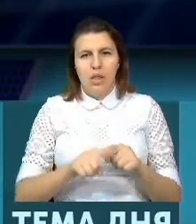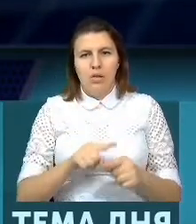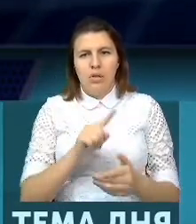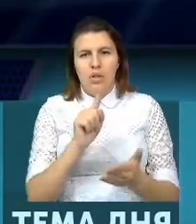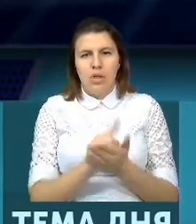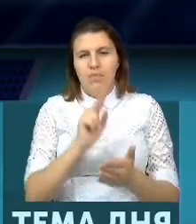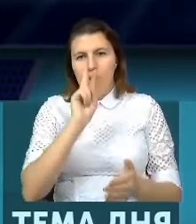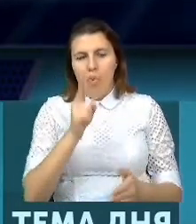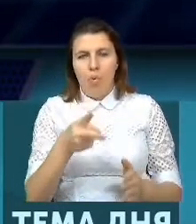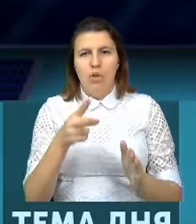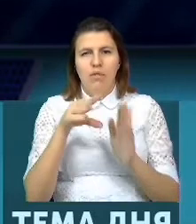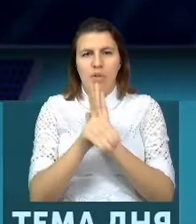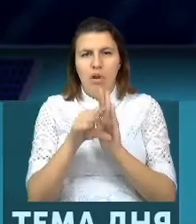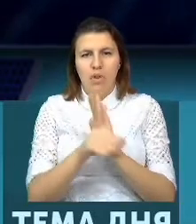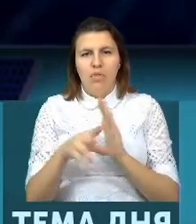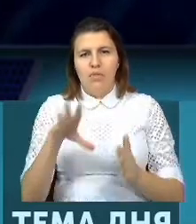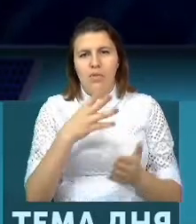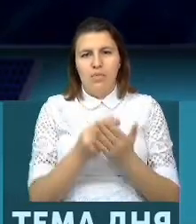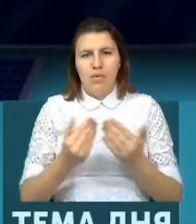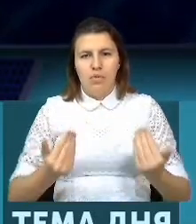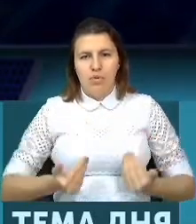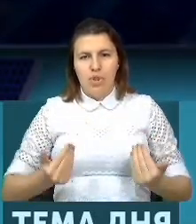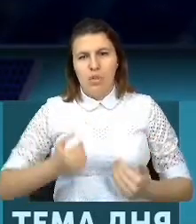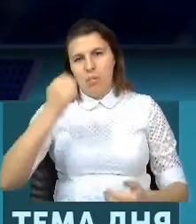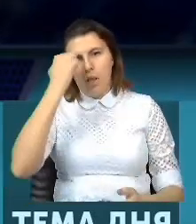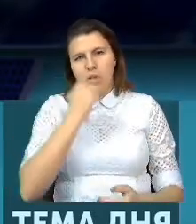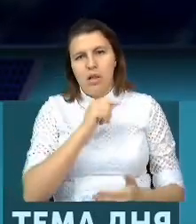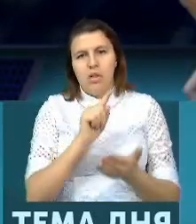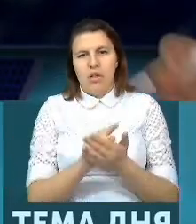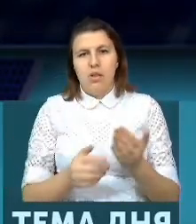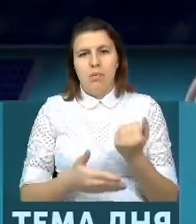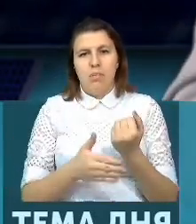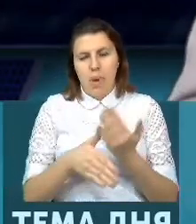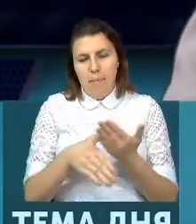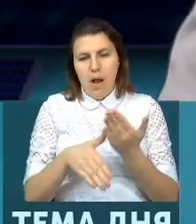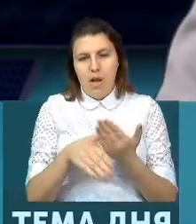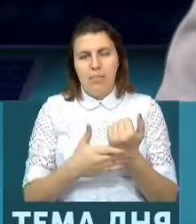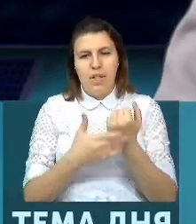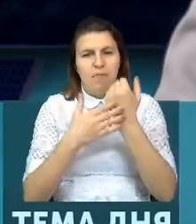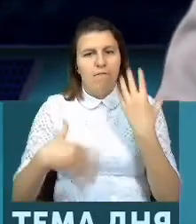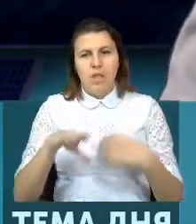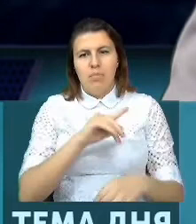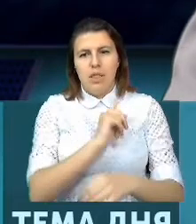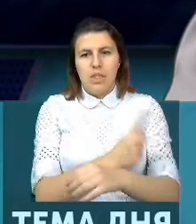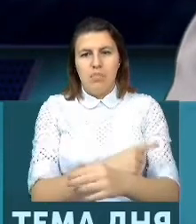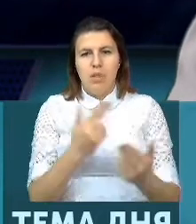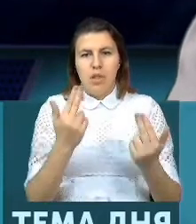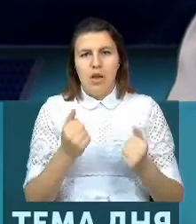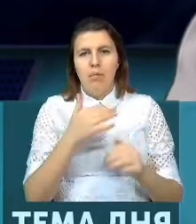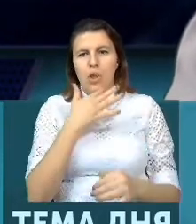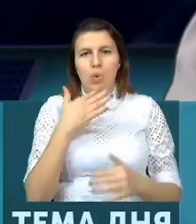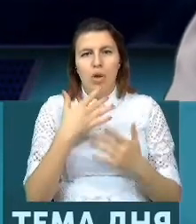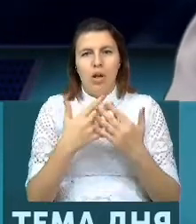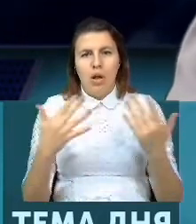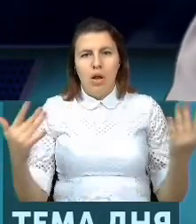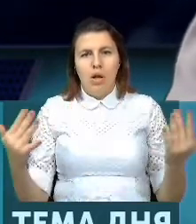себя, всю свою жизнь в эту работу. Мы должны благодарны и помогать всеми силами. Да, у нас очень много разных есть вопросов в